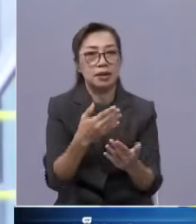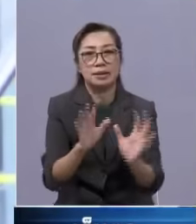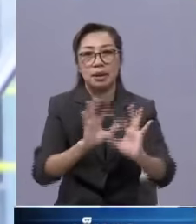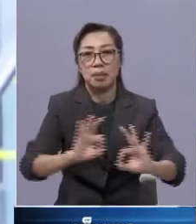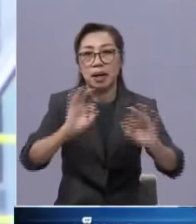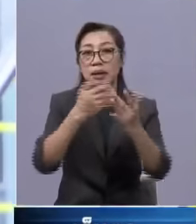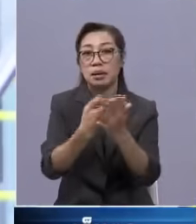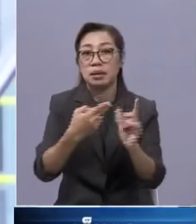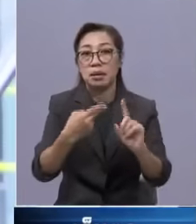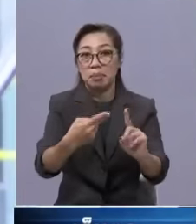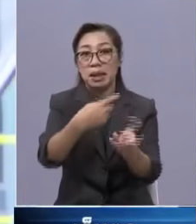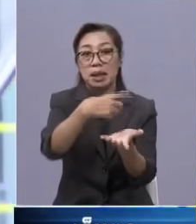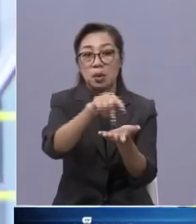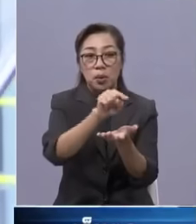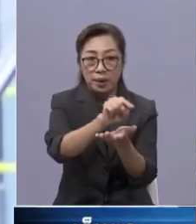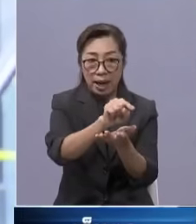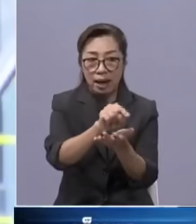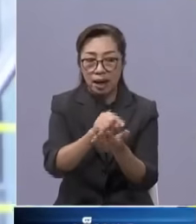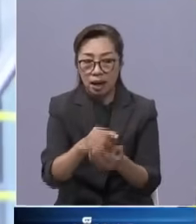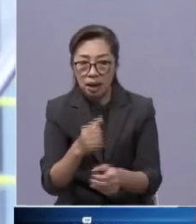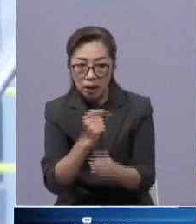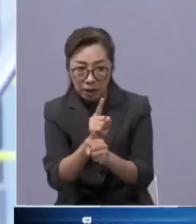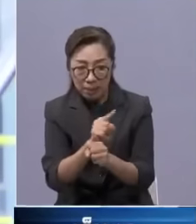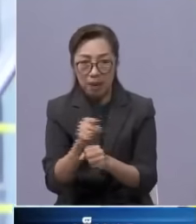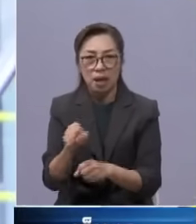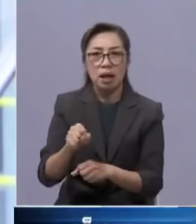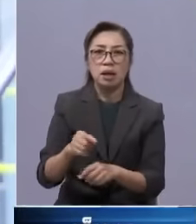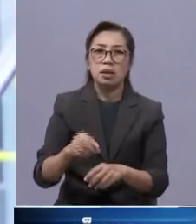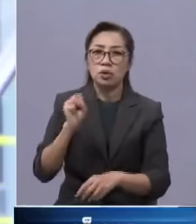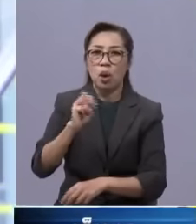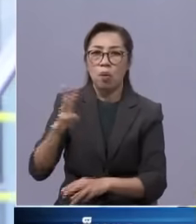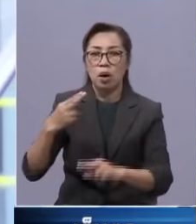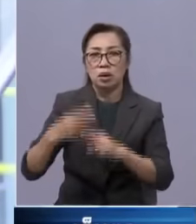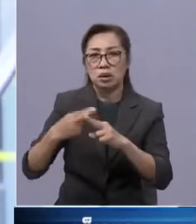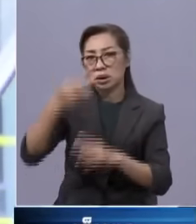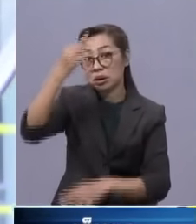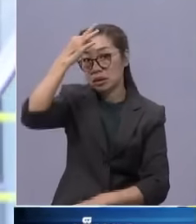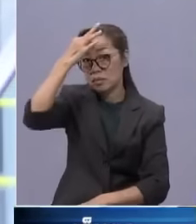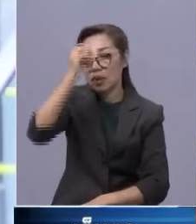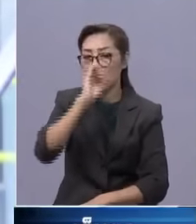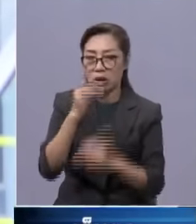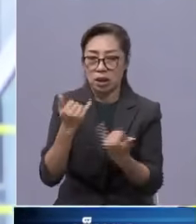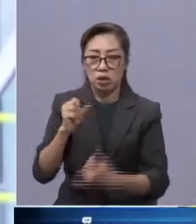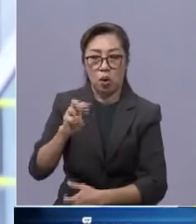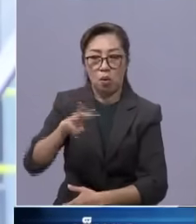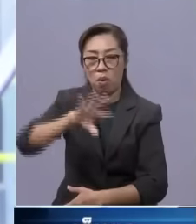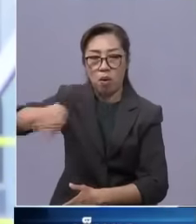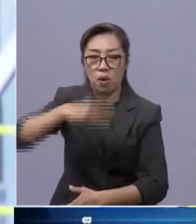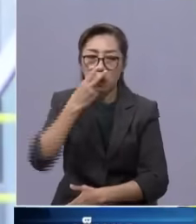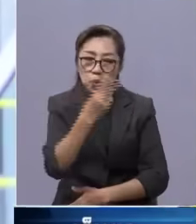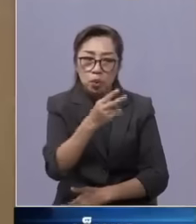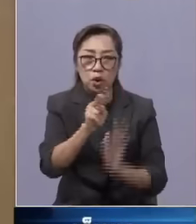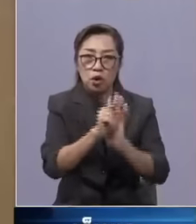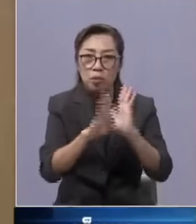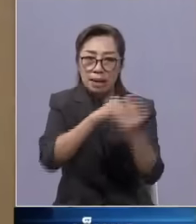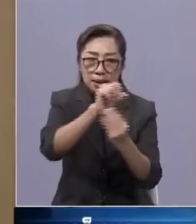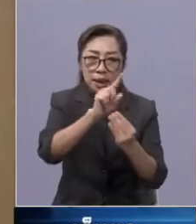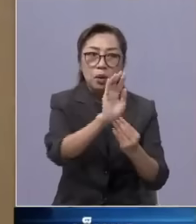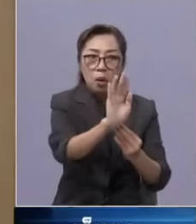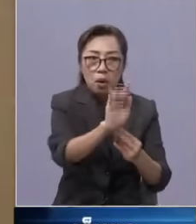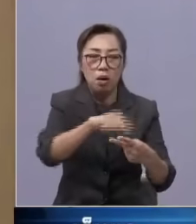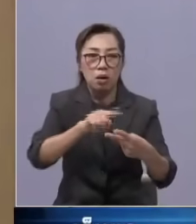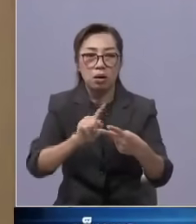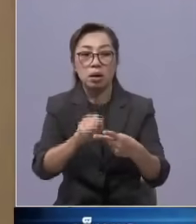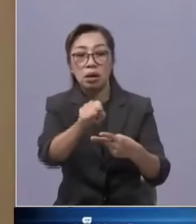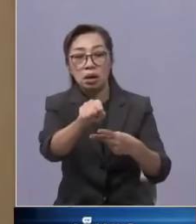10,000บาทเช่นเดียวกับสวอีกท่านหนึ่งก็คือคุณวันชัยสอนศิริอ่ะครับบอกว่าสวตอนนี้จับตามนโยบายเศรษฐกิจรวมไปถึงประเด็นเรื่อง